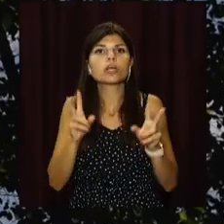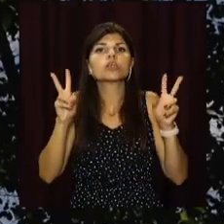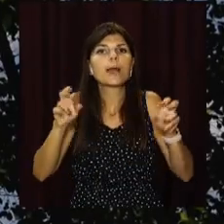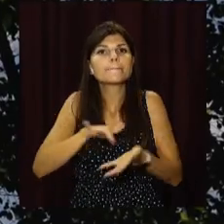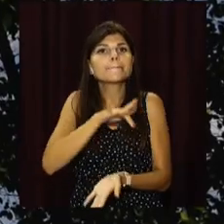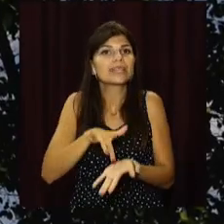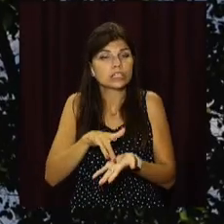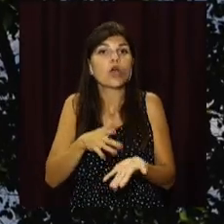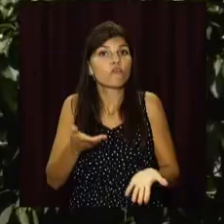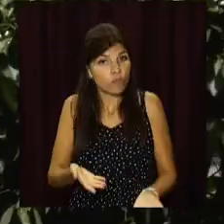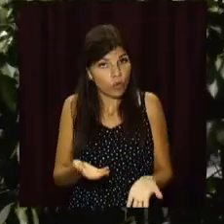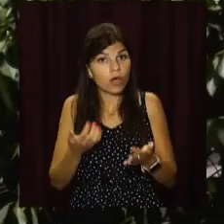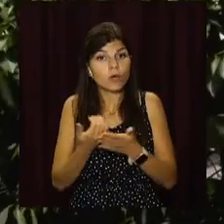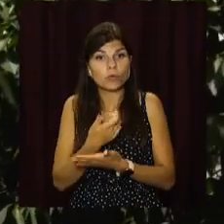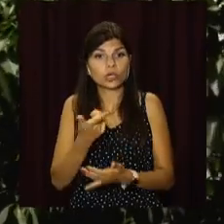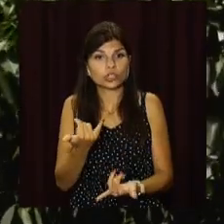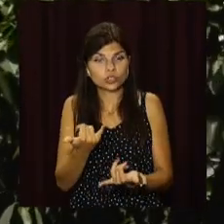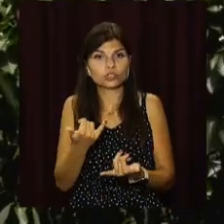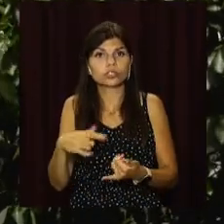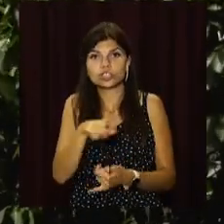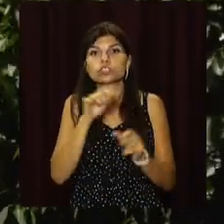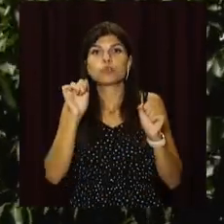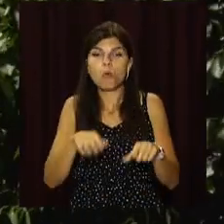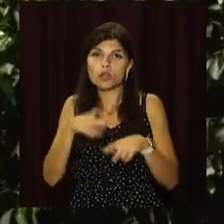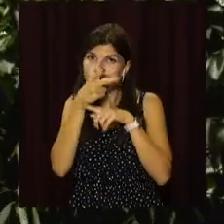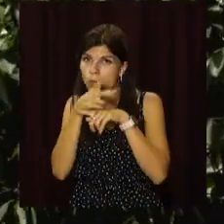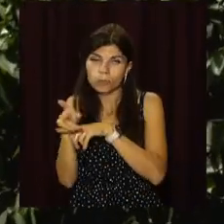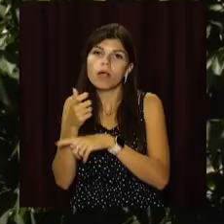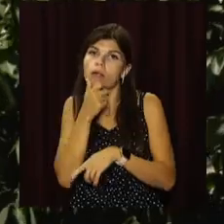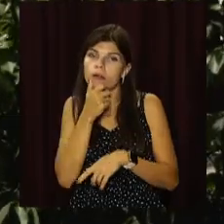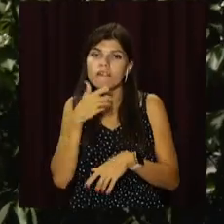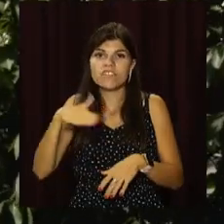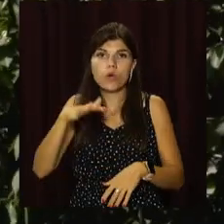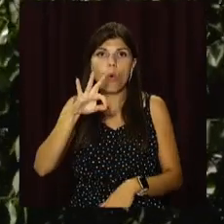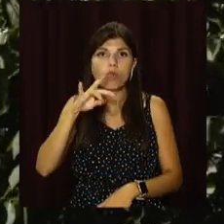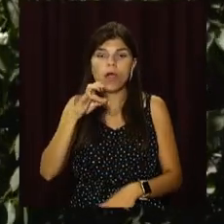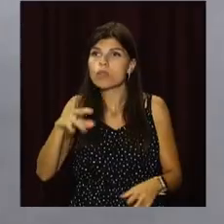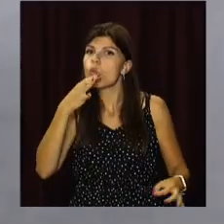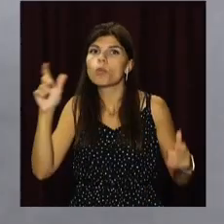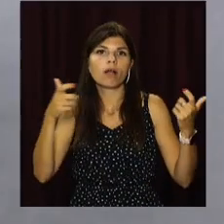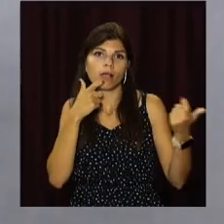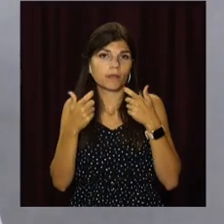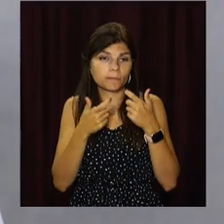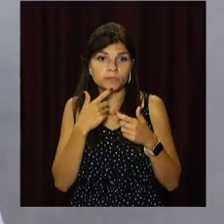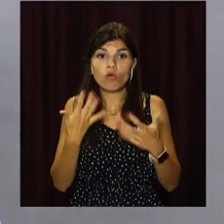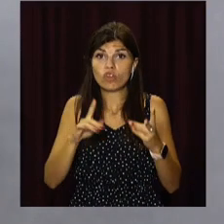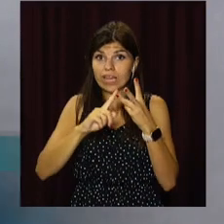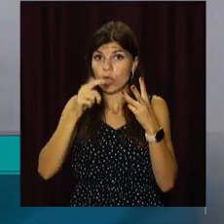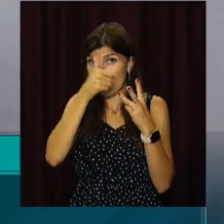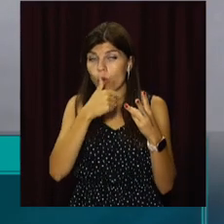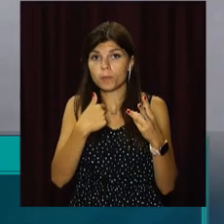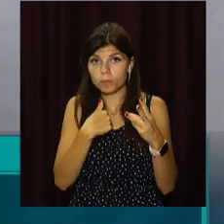місто». Тож поліняти та інші оперативні служби зможуть переглядати відео онлайн. Вже третій рік